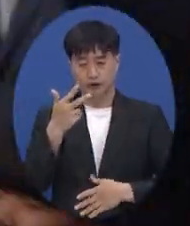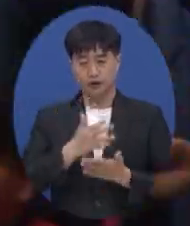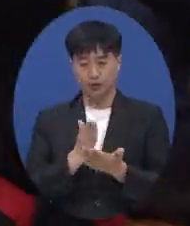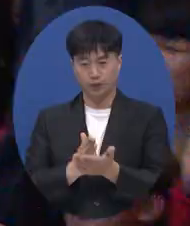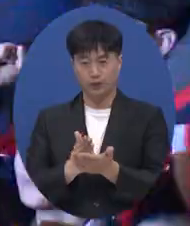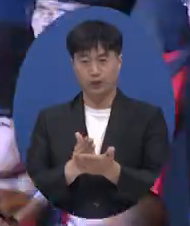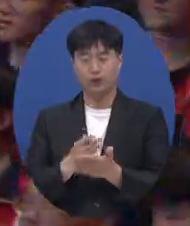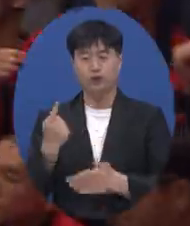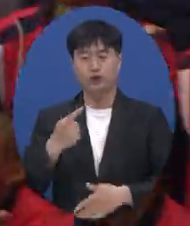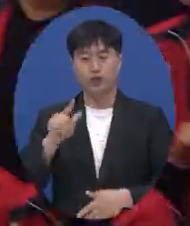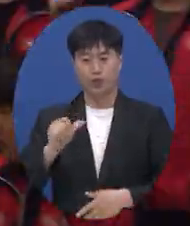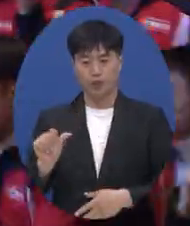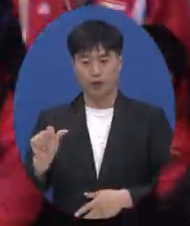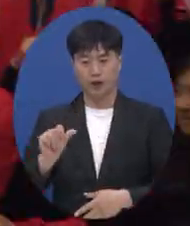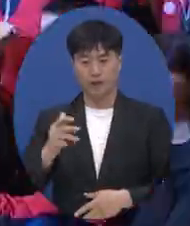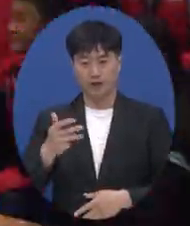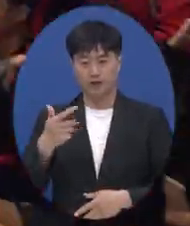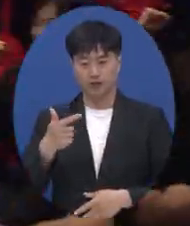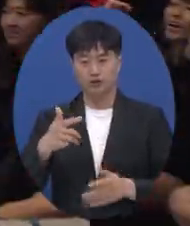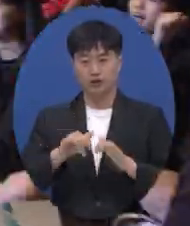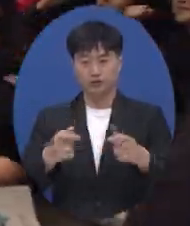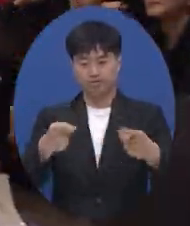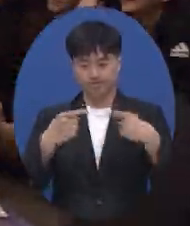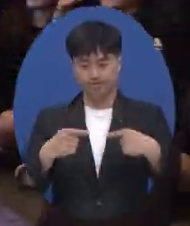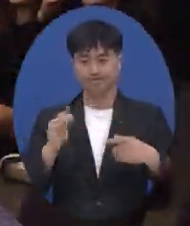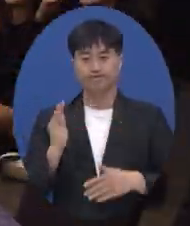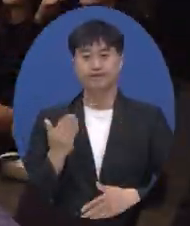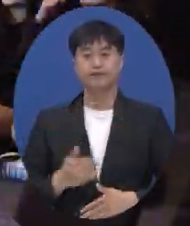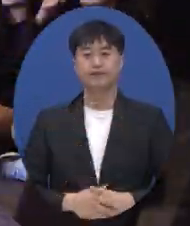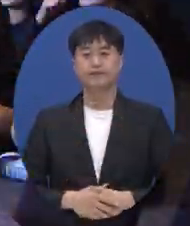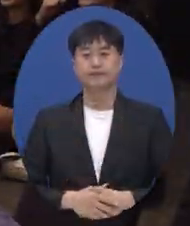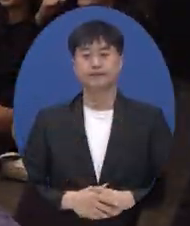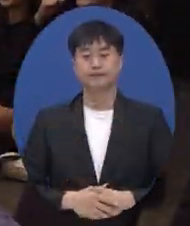종목의 1580 6명이 참가합니다